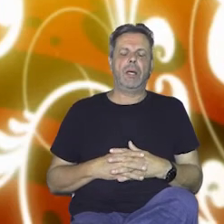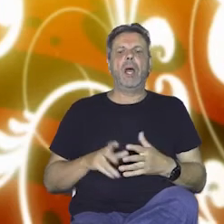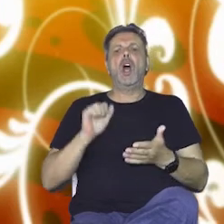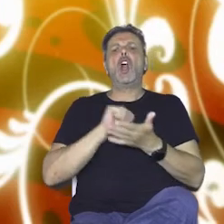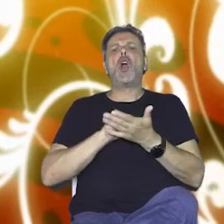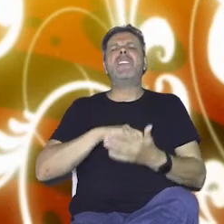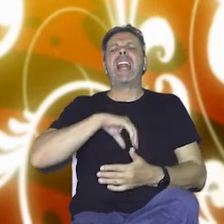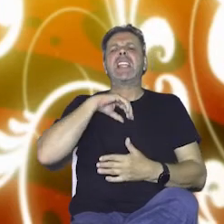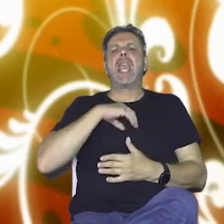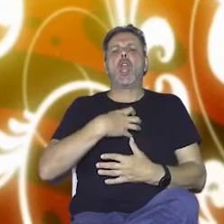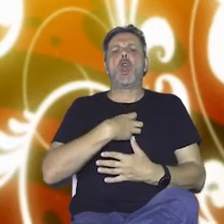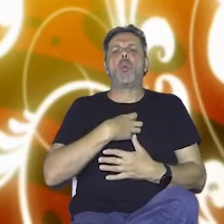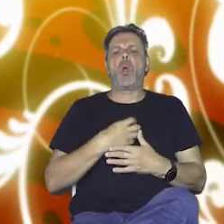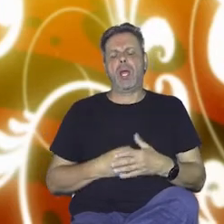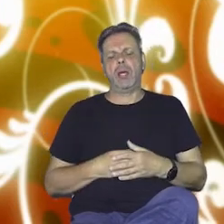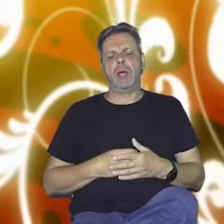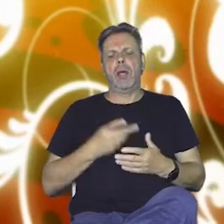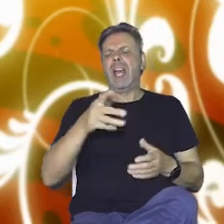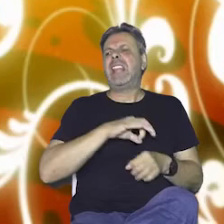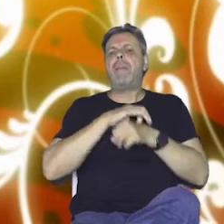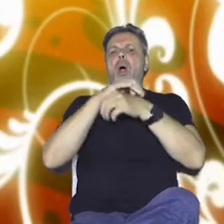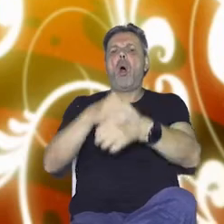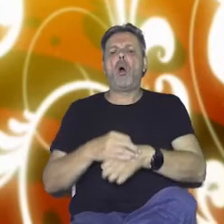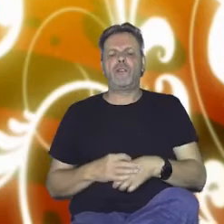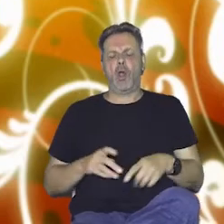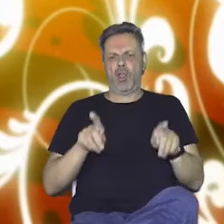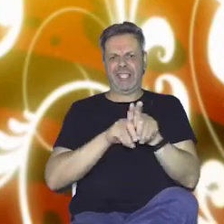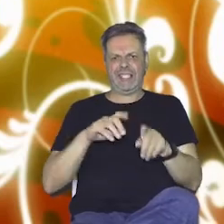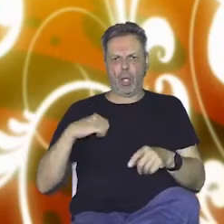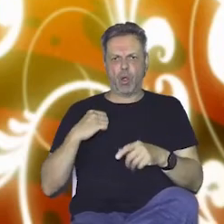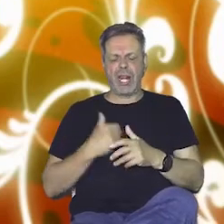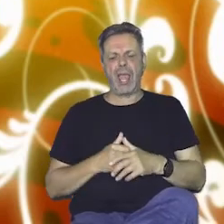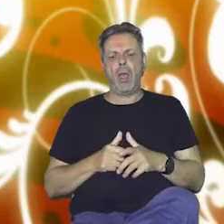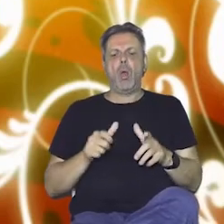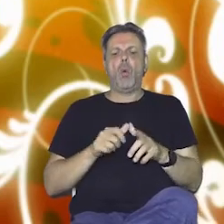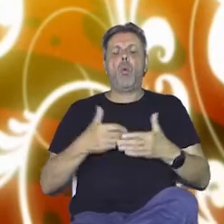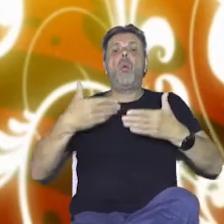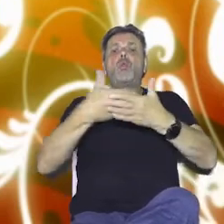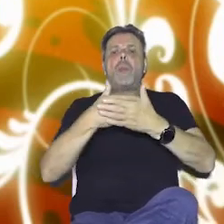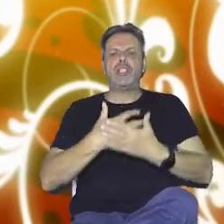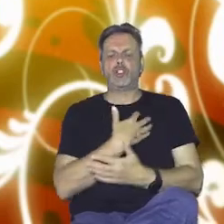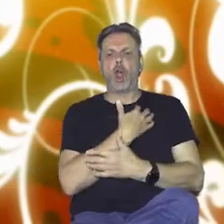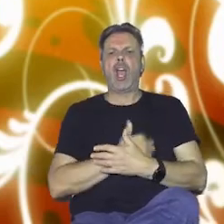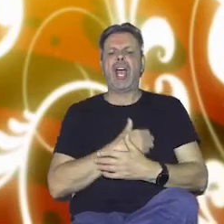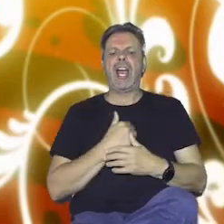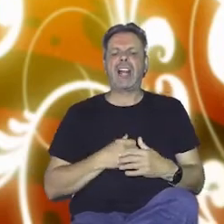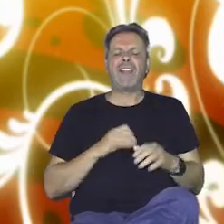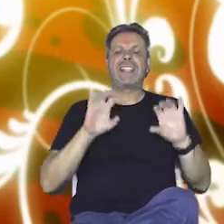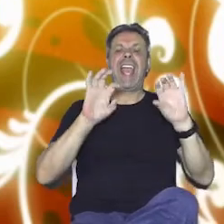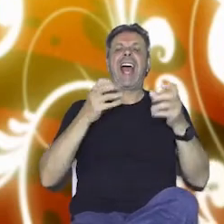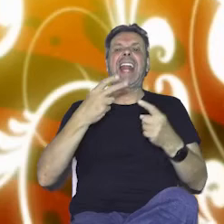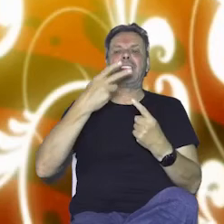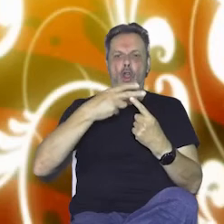Novinarski duh odveo te iste godine u dopisništvo Hrvatske